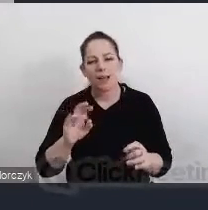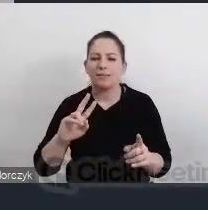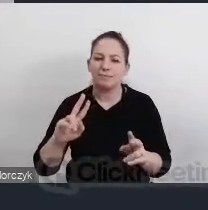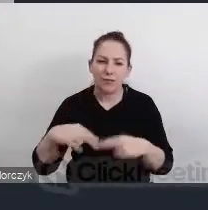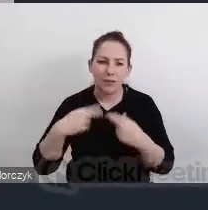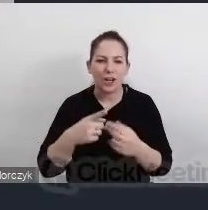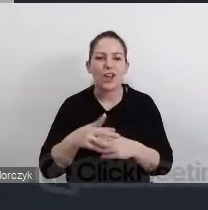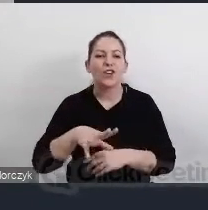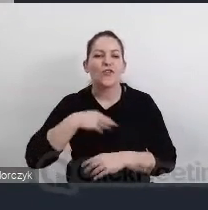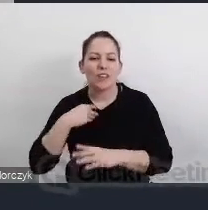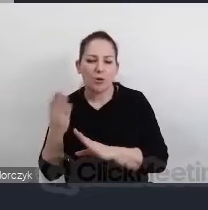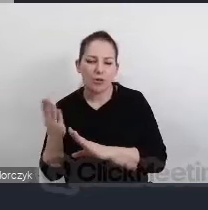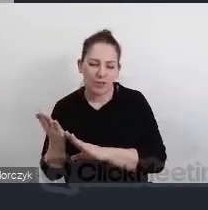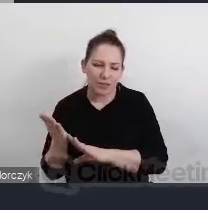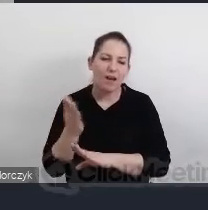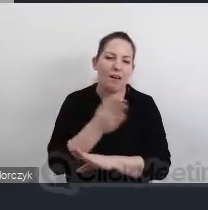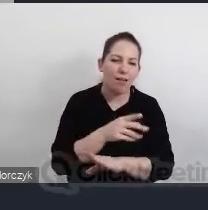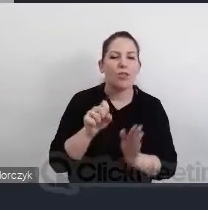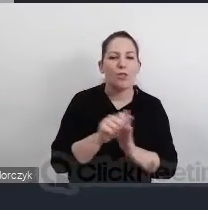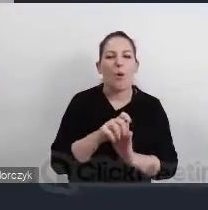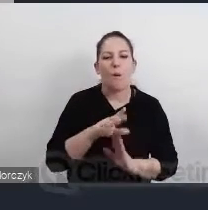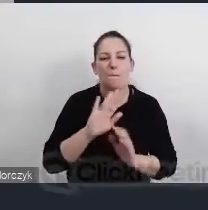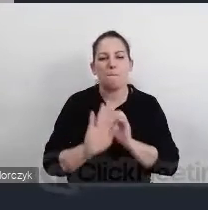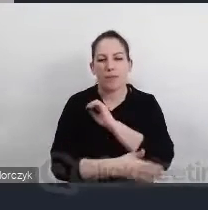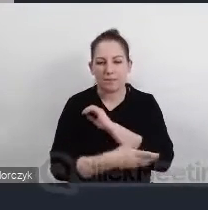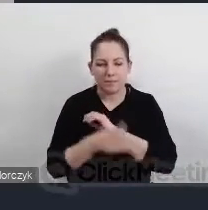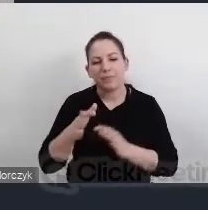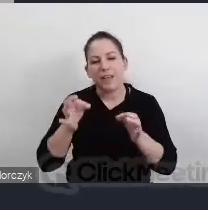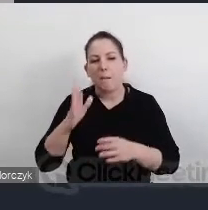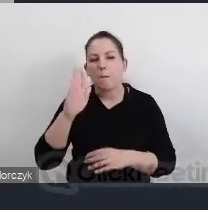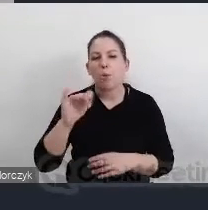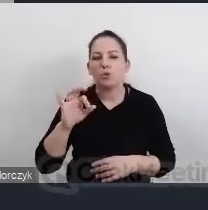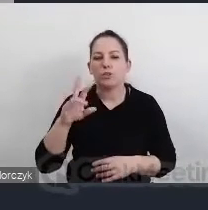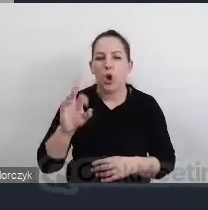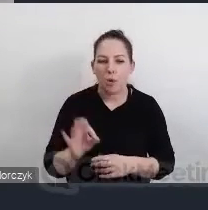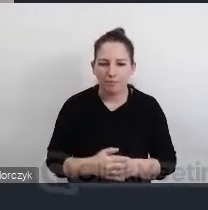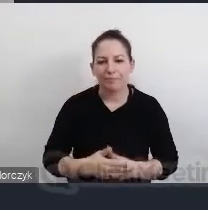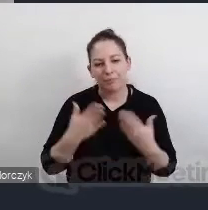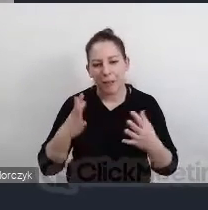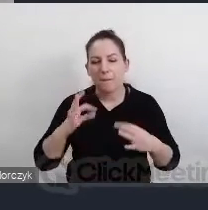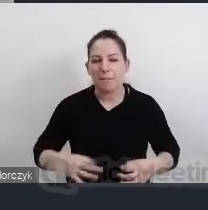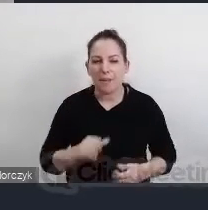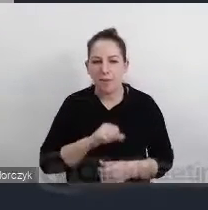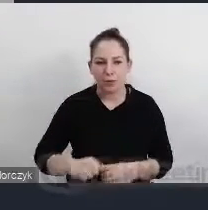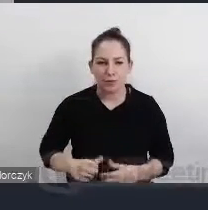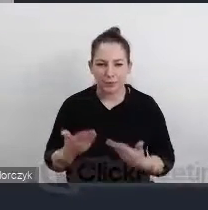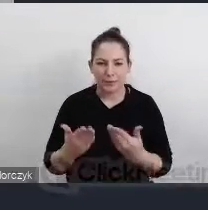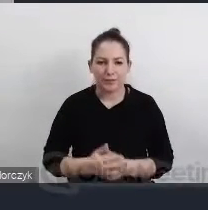przez Świętokrzyskie do Podkarpackiego, czyli najpierw Busko. Panie burmistrzu, bardzo proszę.